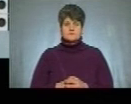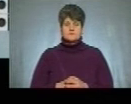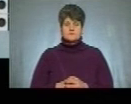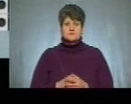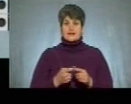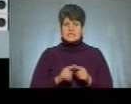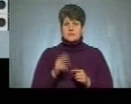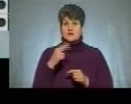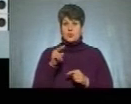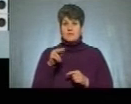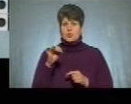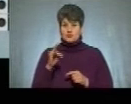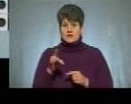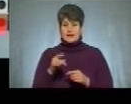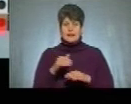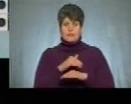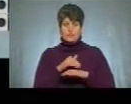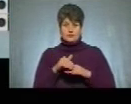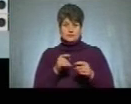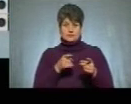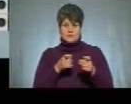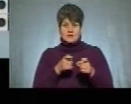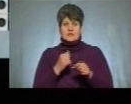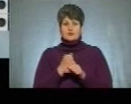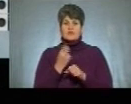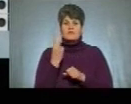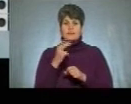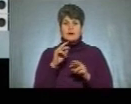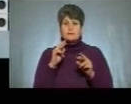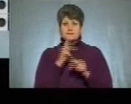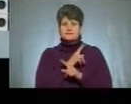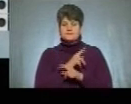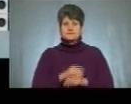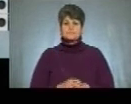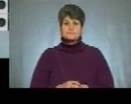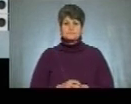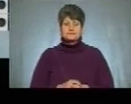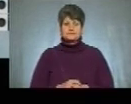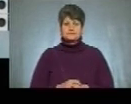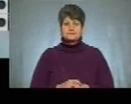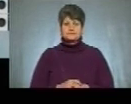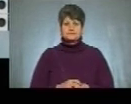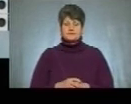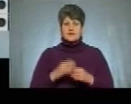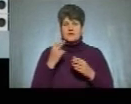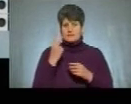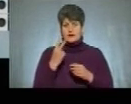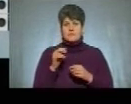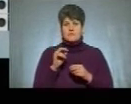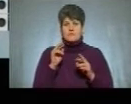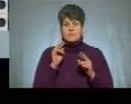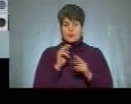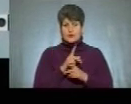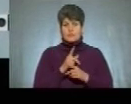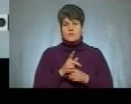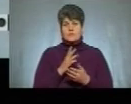Це Дмитро Підручний на вогневому рубежі, де допустив 2 промахи. Як і Артем Прима, але 2 промахів, не 3, а